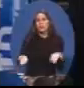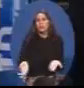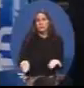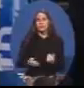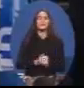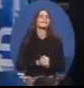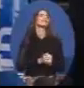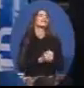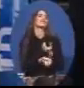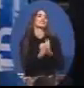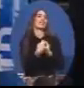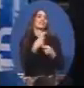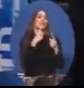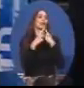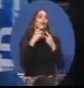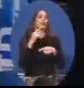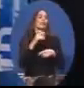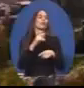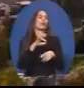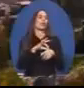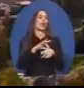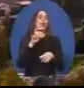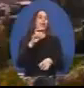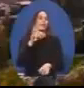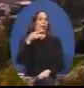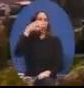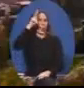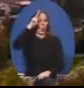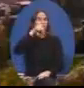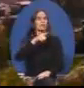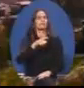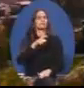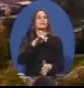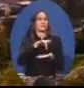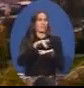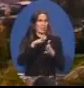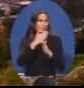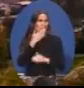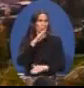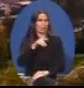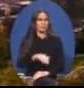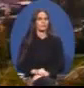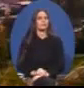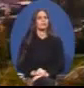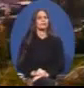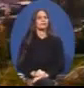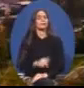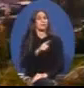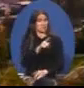נצרף לדיון את חברת הכנסת דוקטור ענת ברקו, את באולפן בירושלים, אבל היא ישובה. כן, הופתעת